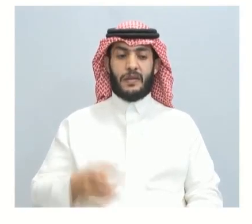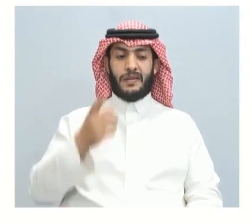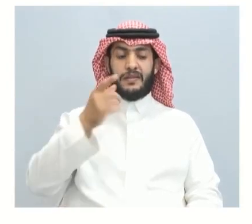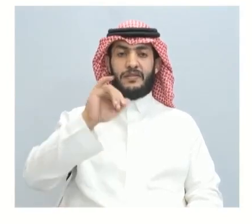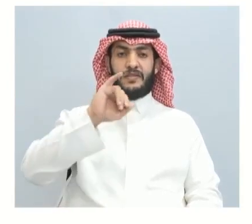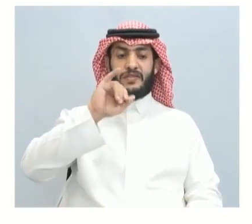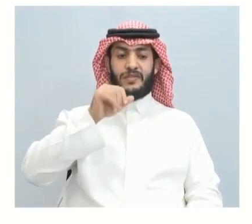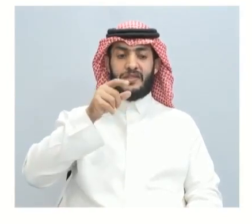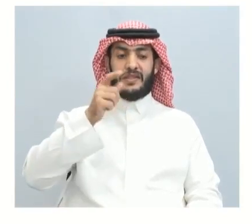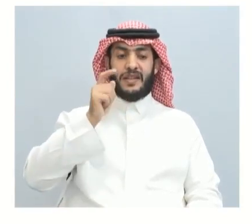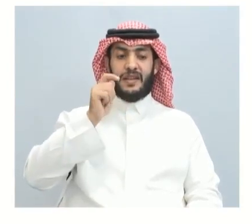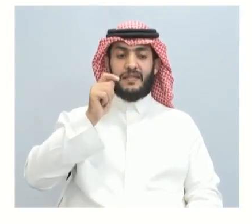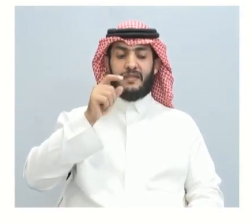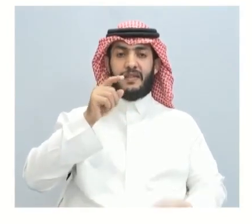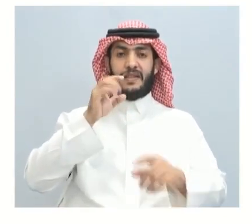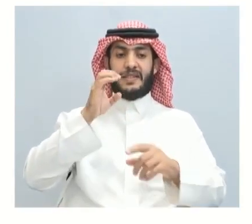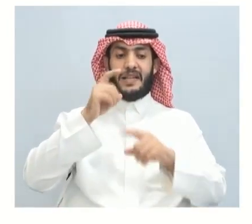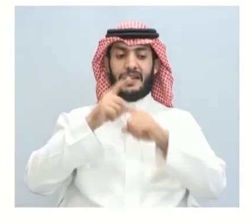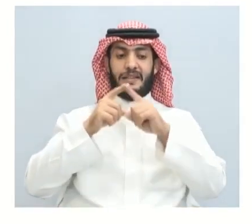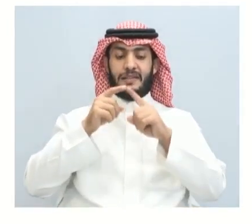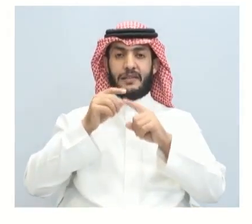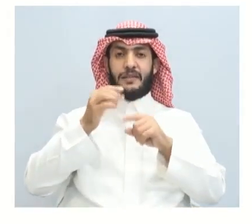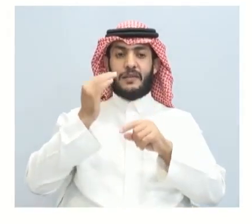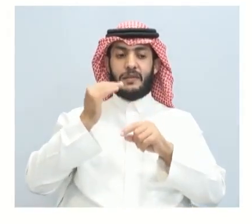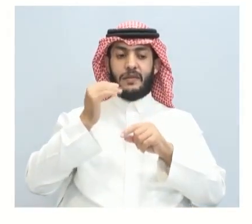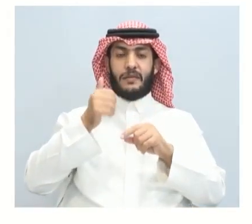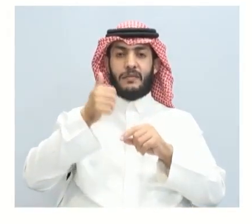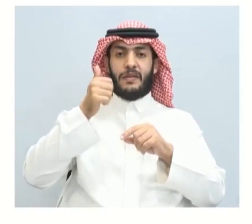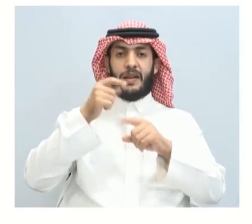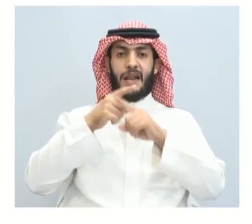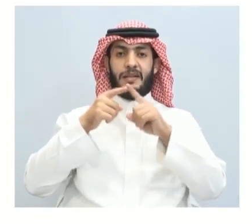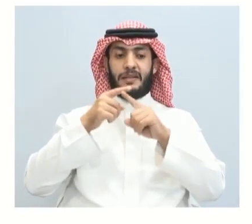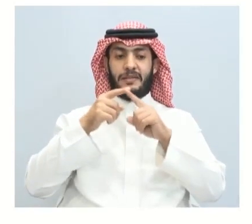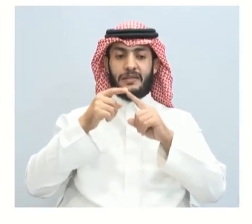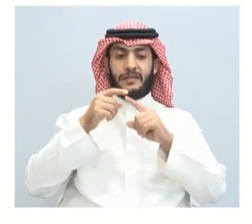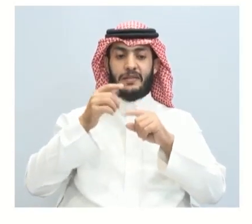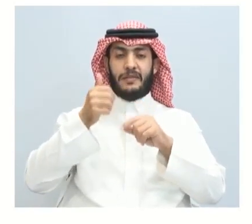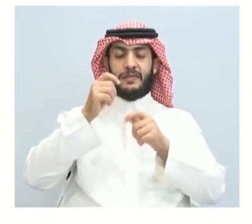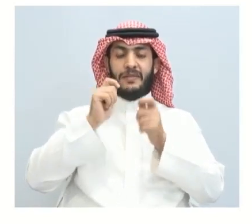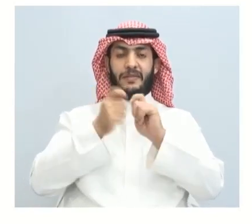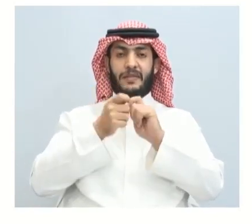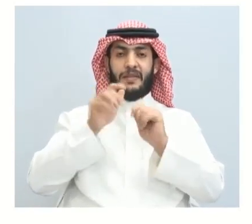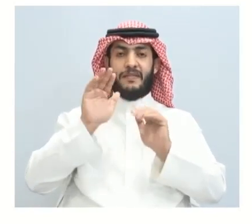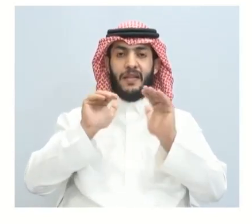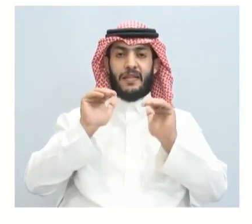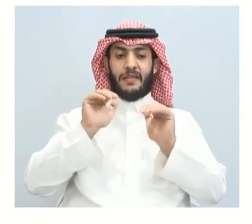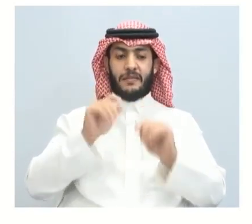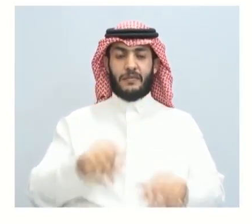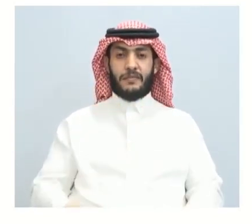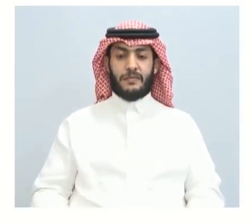جي لاف اكس فانا الاصل اني بكتب الجي بس ما راح اكتب اكسات عندي اكس هذه اب اضع مكانها